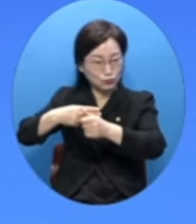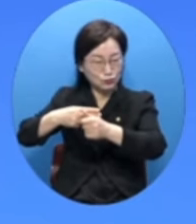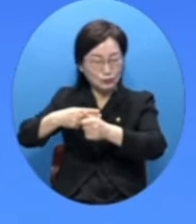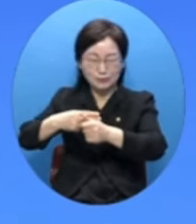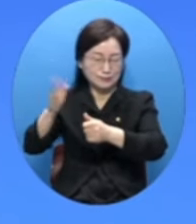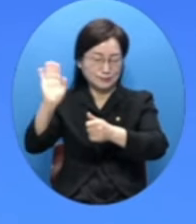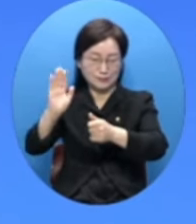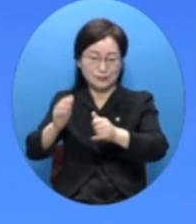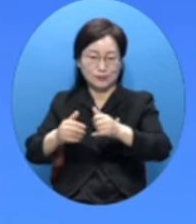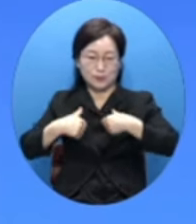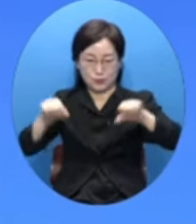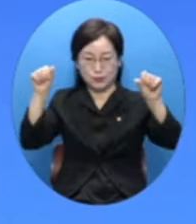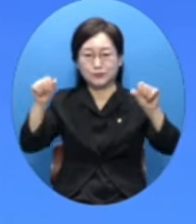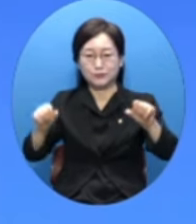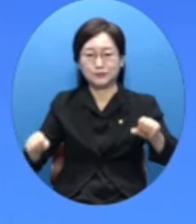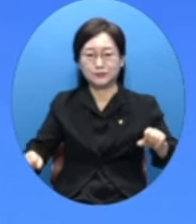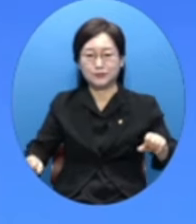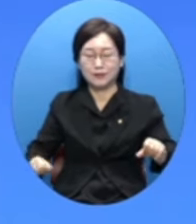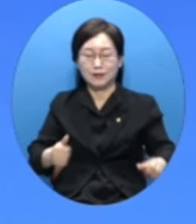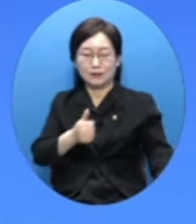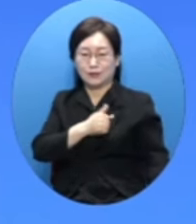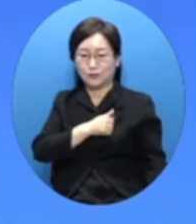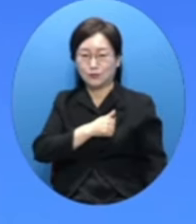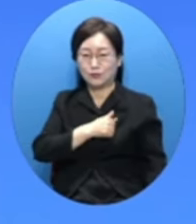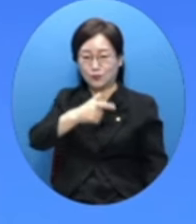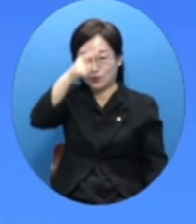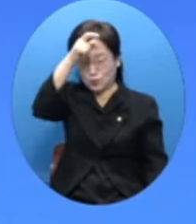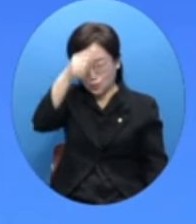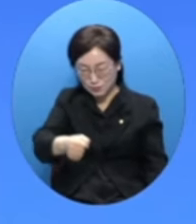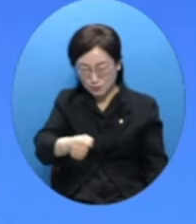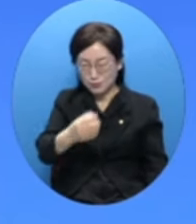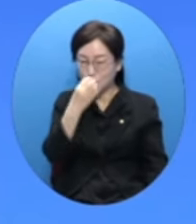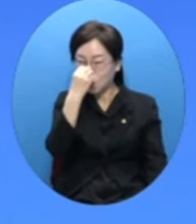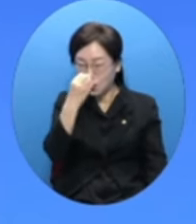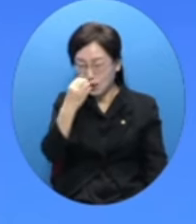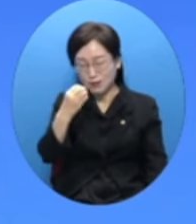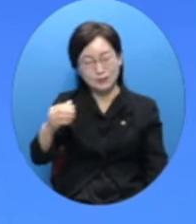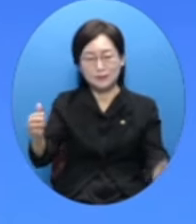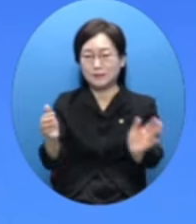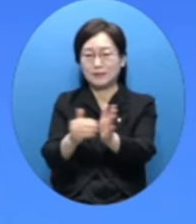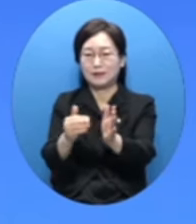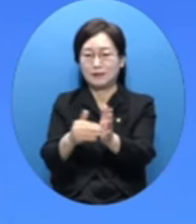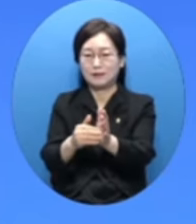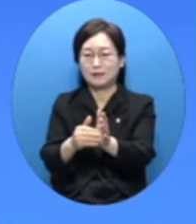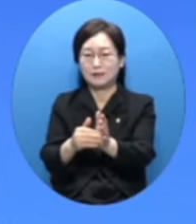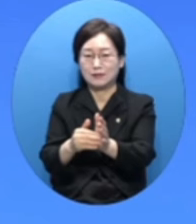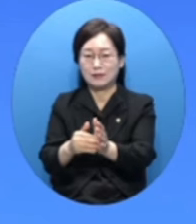내려놓고 자존심도 고집도 교만도 다 내려놓고 그리고